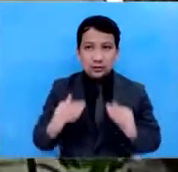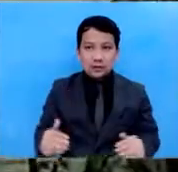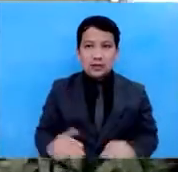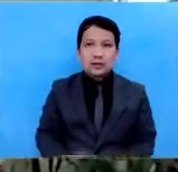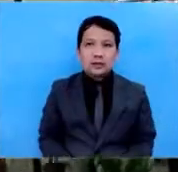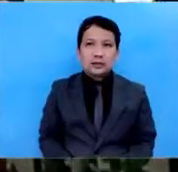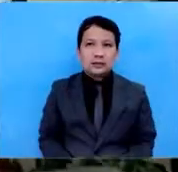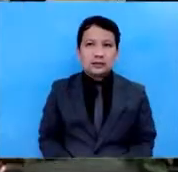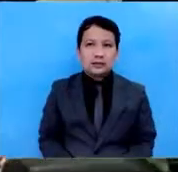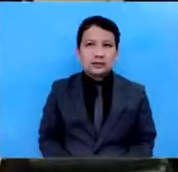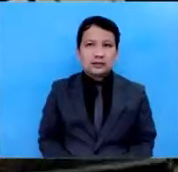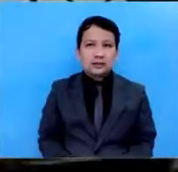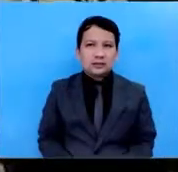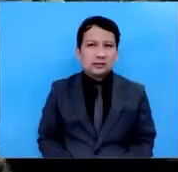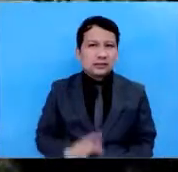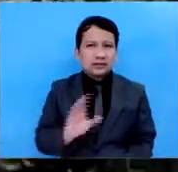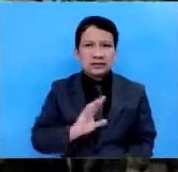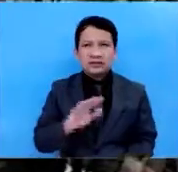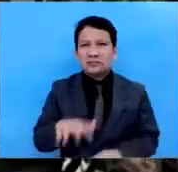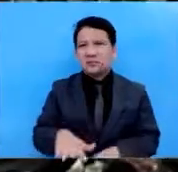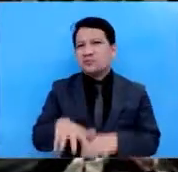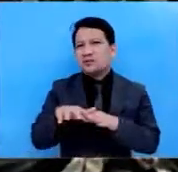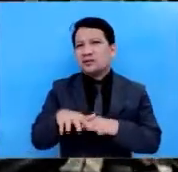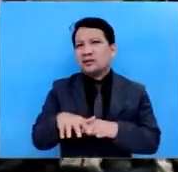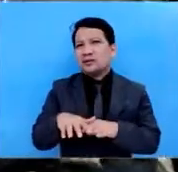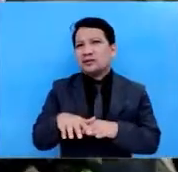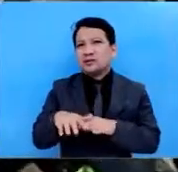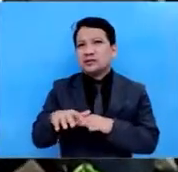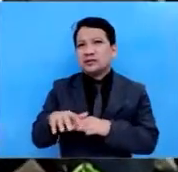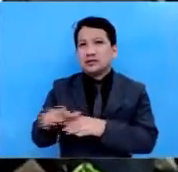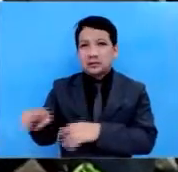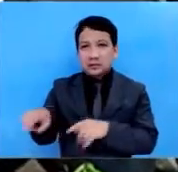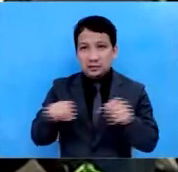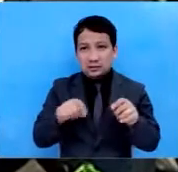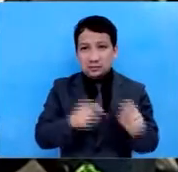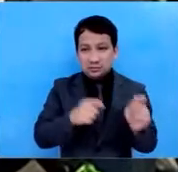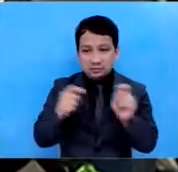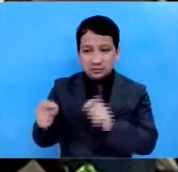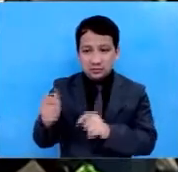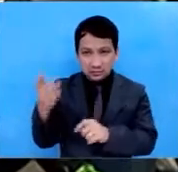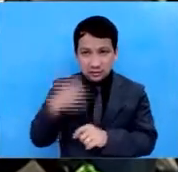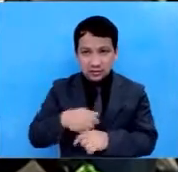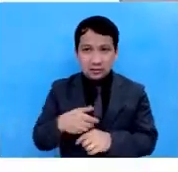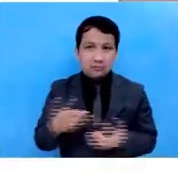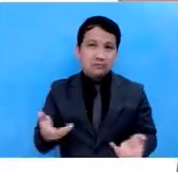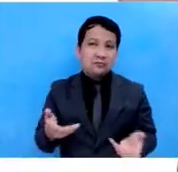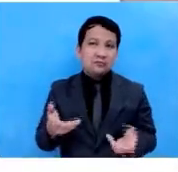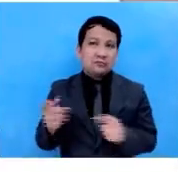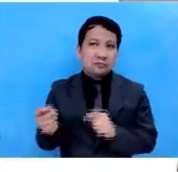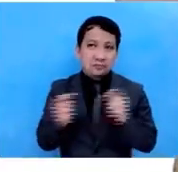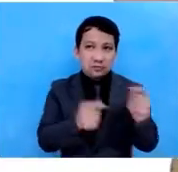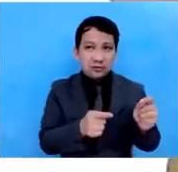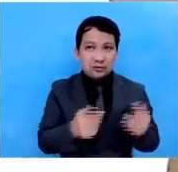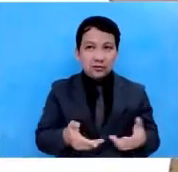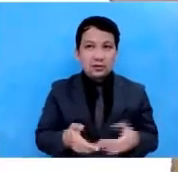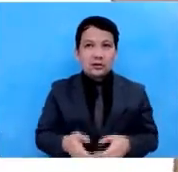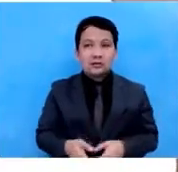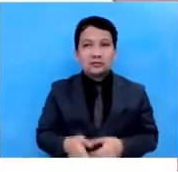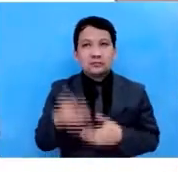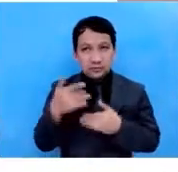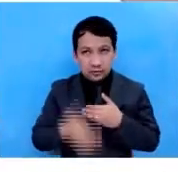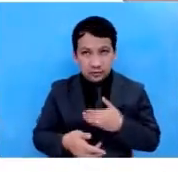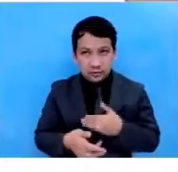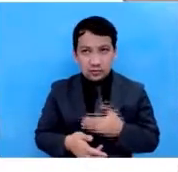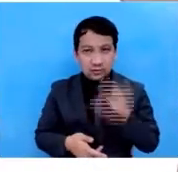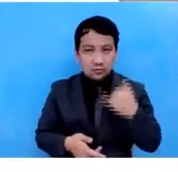na kami sa baha eh. Kung pwede lang lumipat ng mas okay-okay sana, kaso wala namang malipatan. Buti na agapan kasi yung lagnat